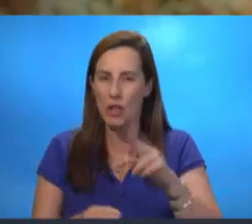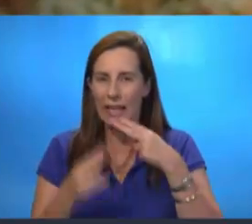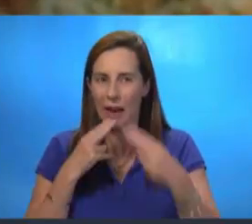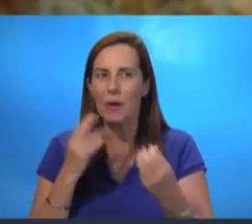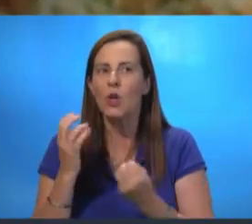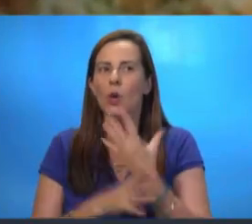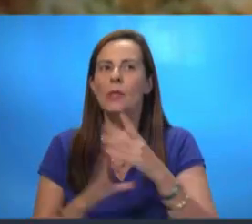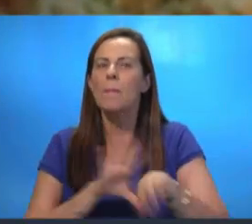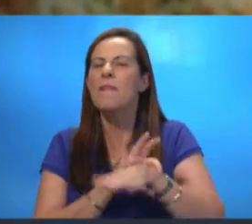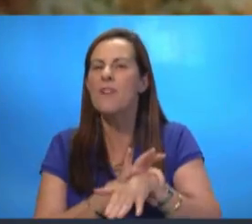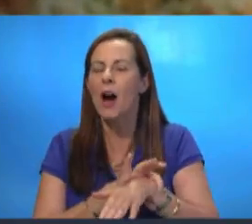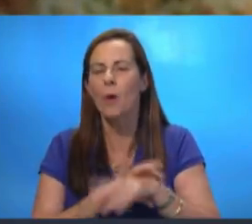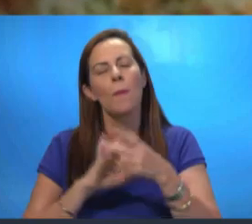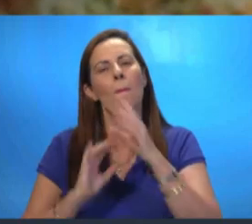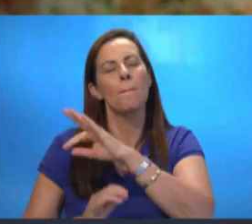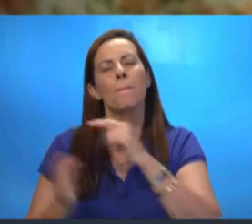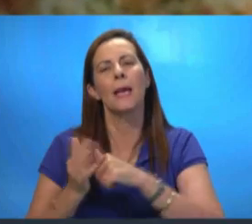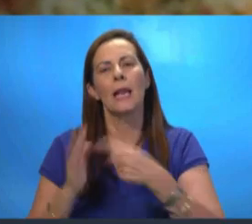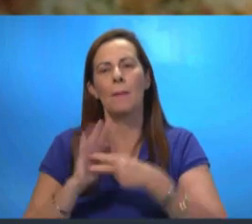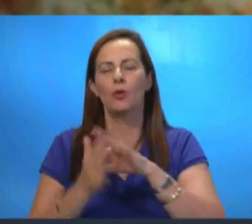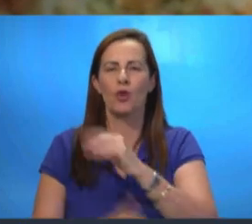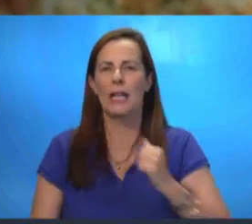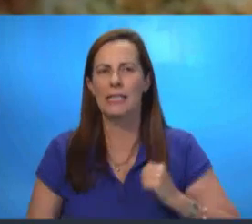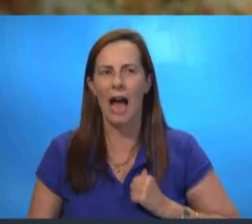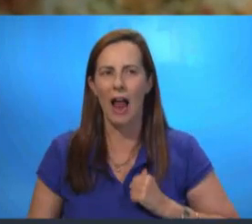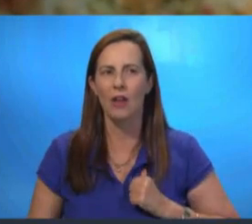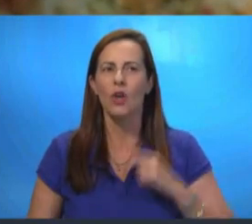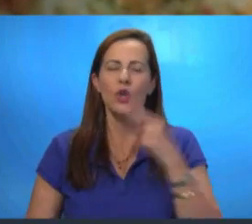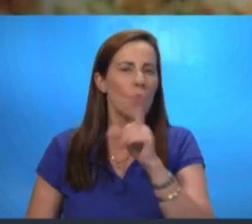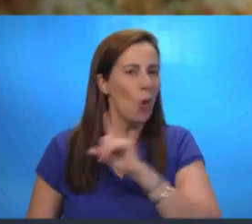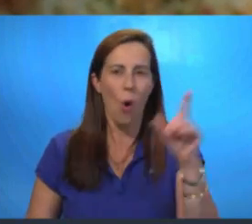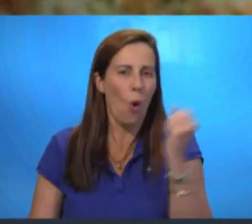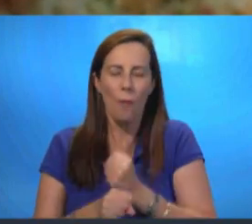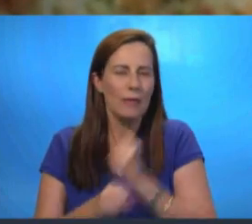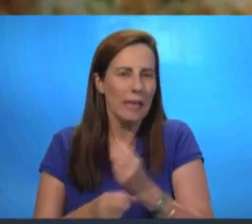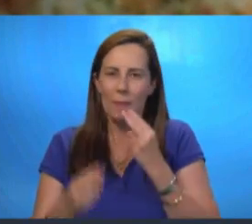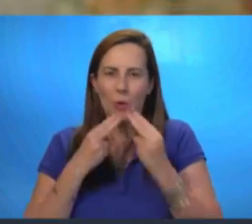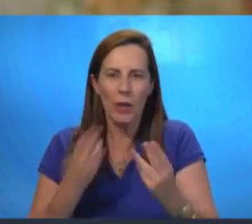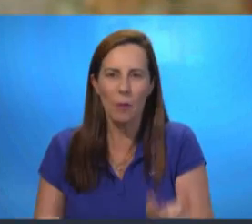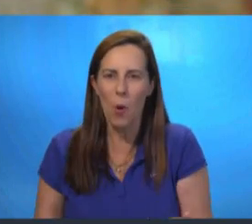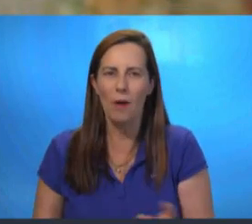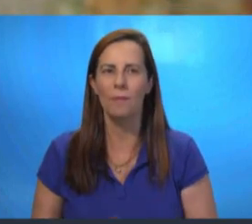מוואקום במדיניות של צה"ל שהוא לא מבצע פעולות תגמול.